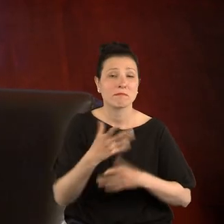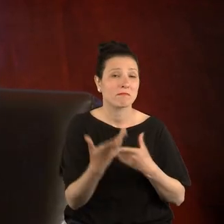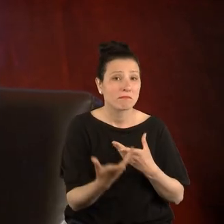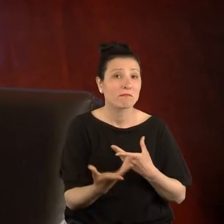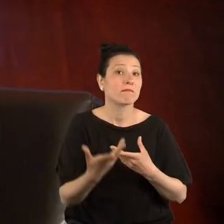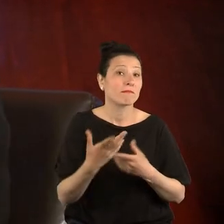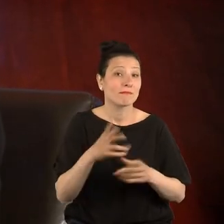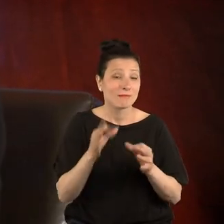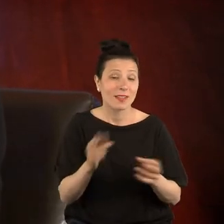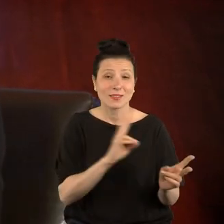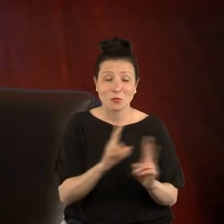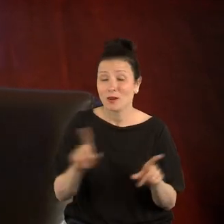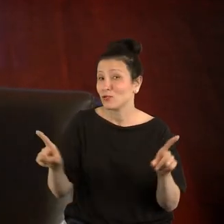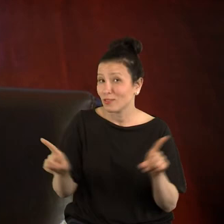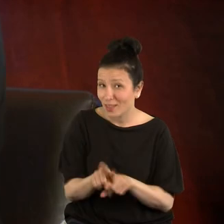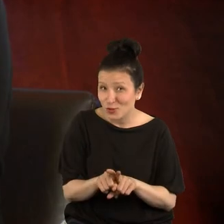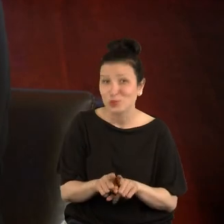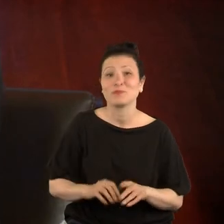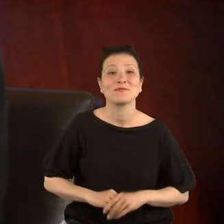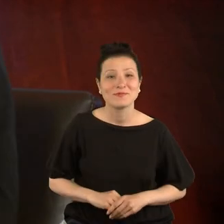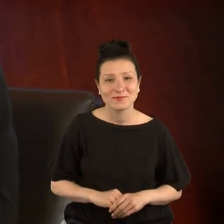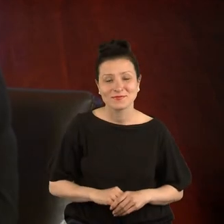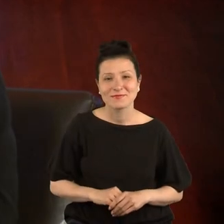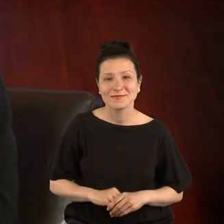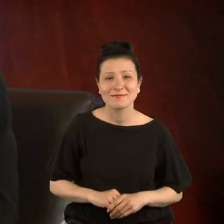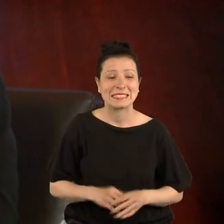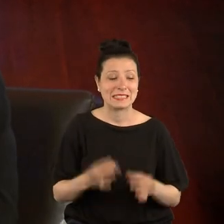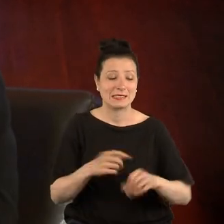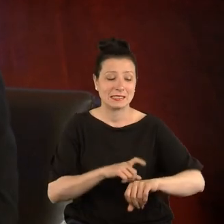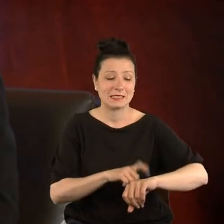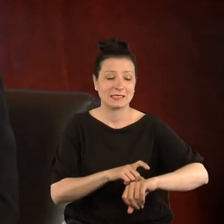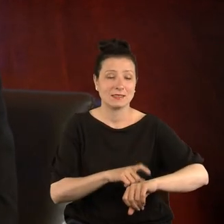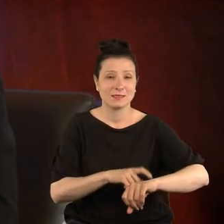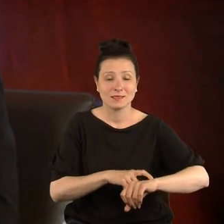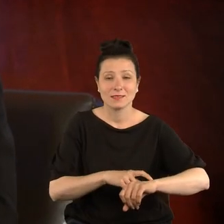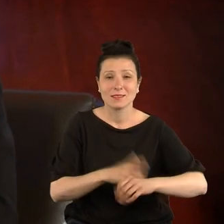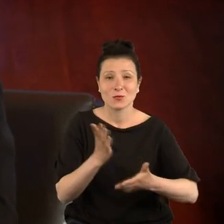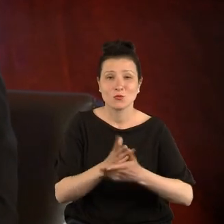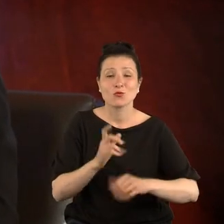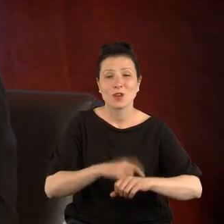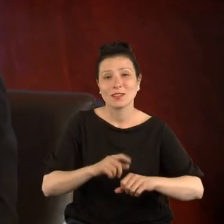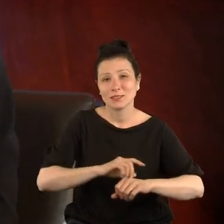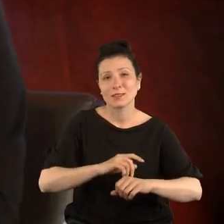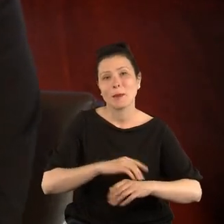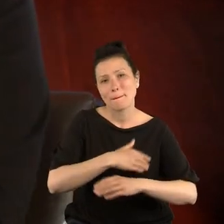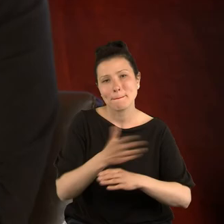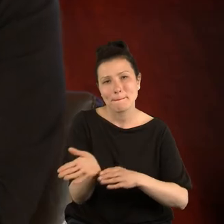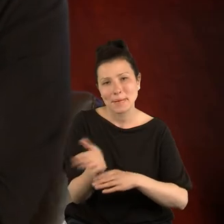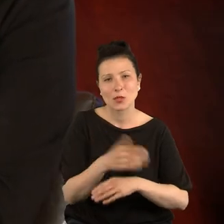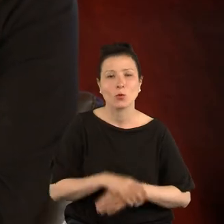też. I myślę, że na tym zakończymy, bo zegar już pokazuje, że czas nam minął. Bardzo, bardzo dziękuję.